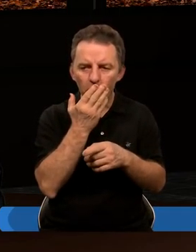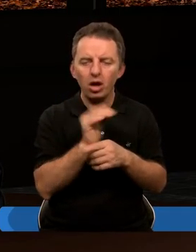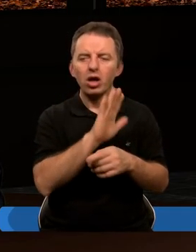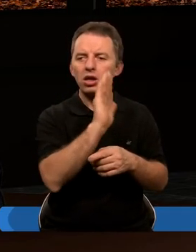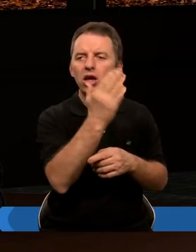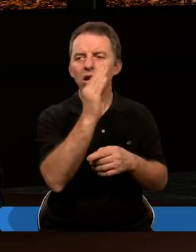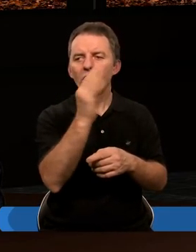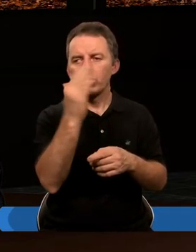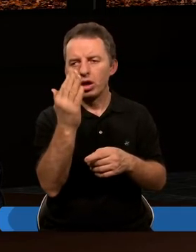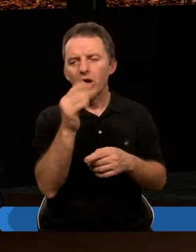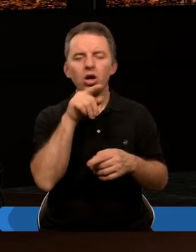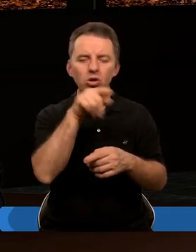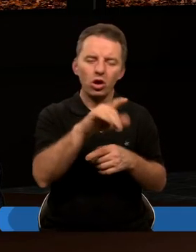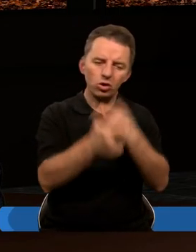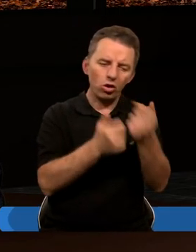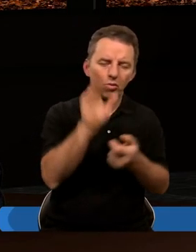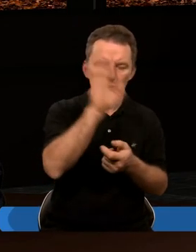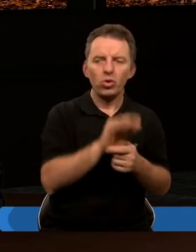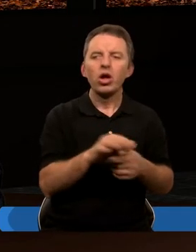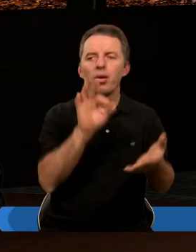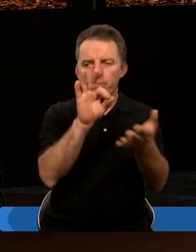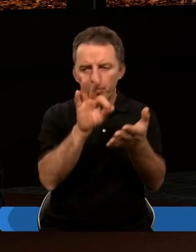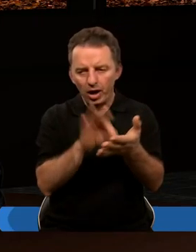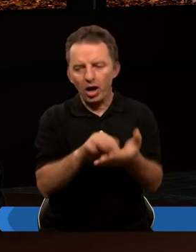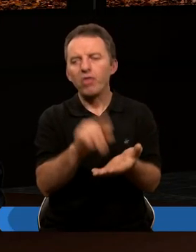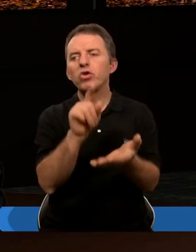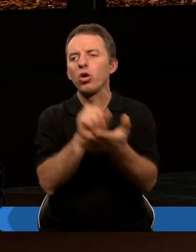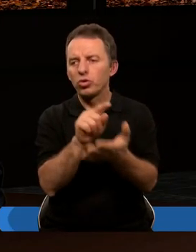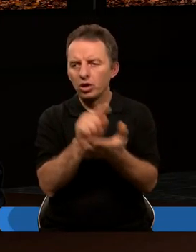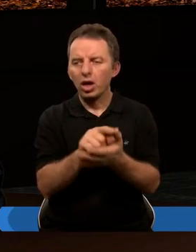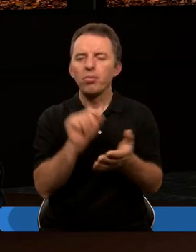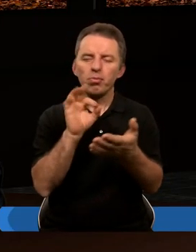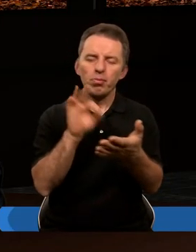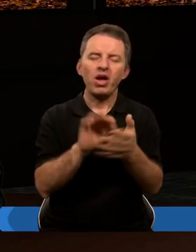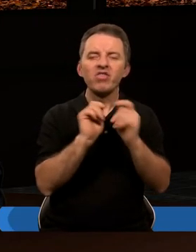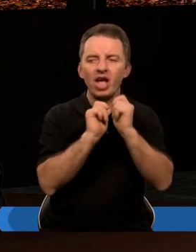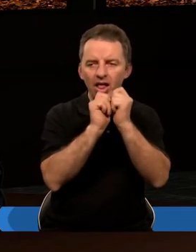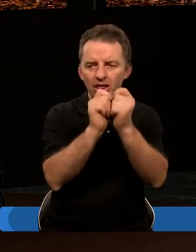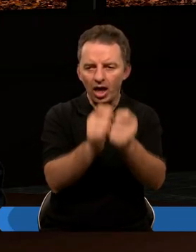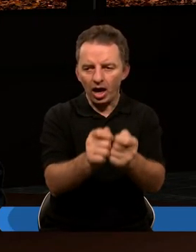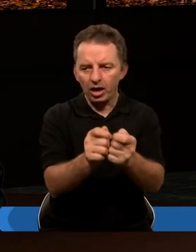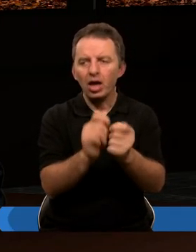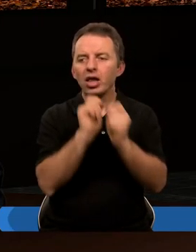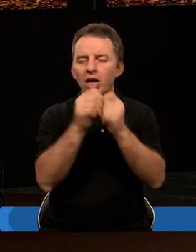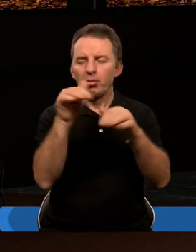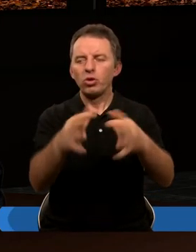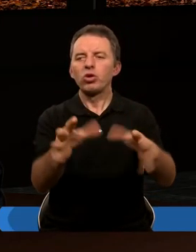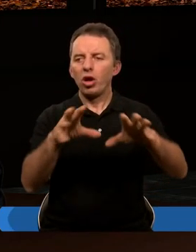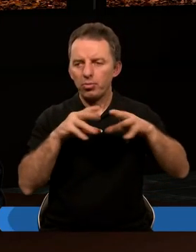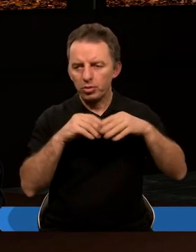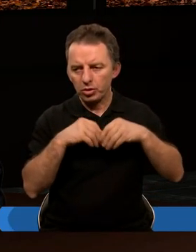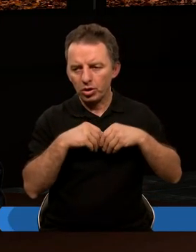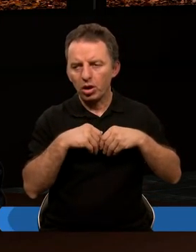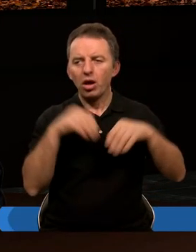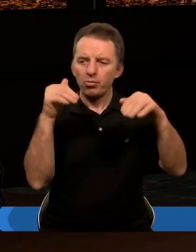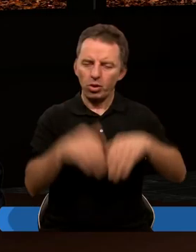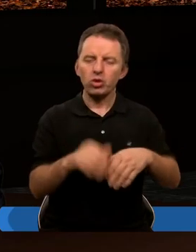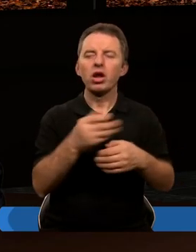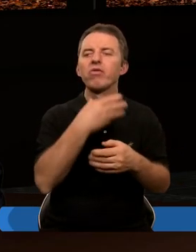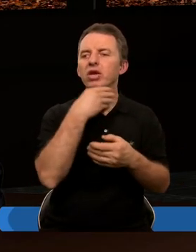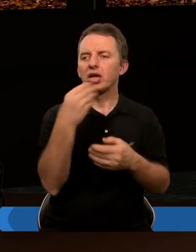taką ilustracją, że to co robi Bóg to jest pewna szansa. To jest pewien dar, który jak każdy dar można przyjąć, albo